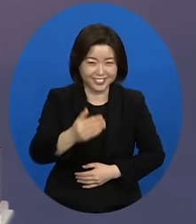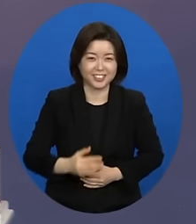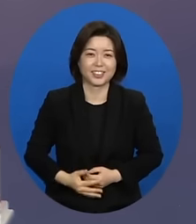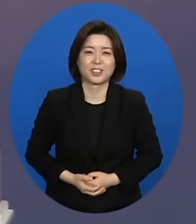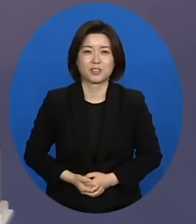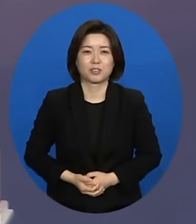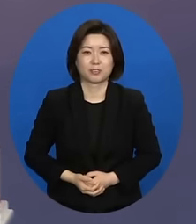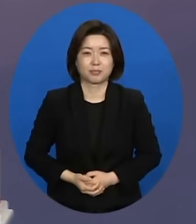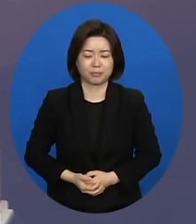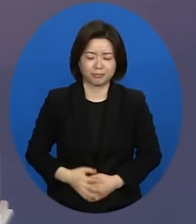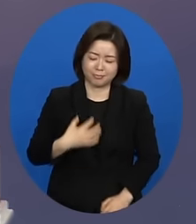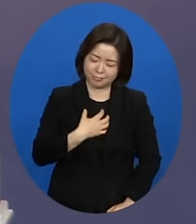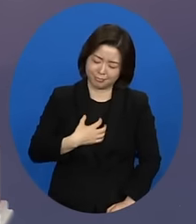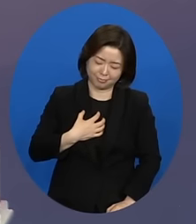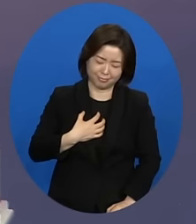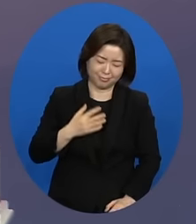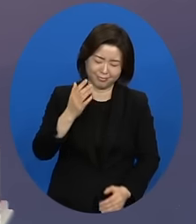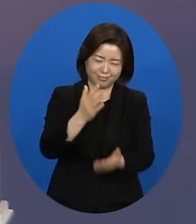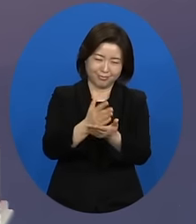괴로울 거 아무것도 없어요.